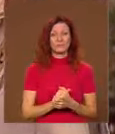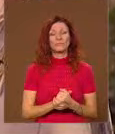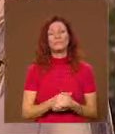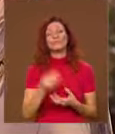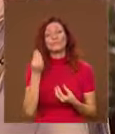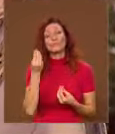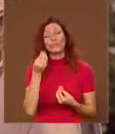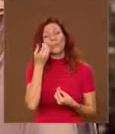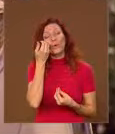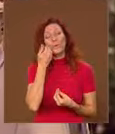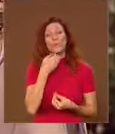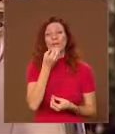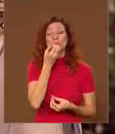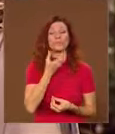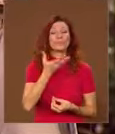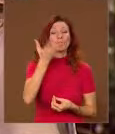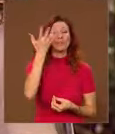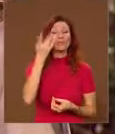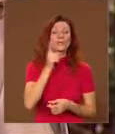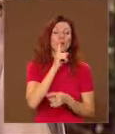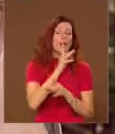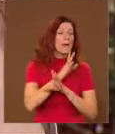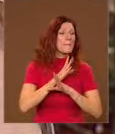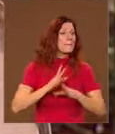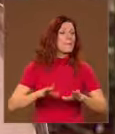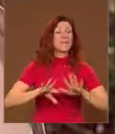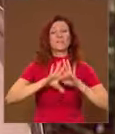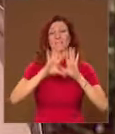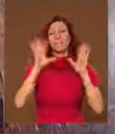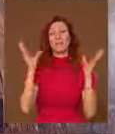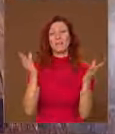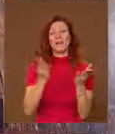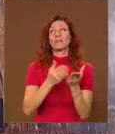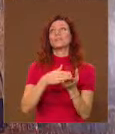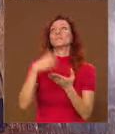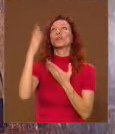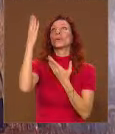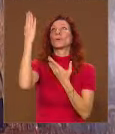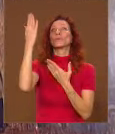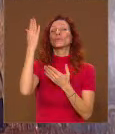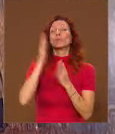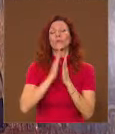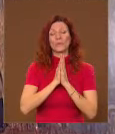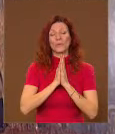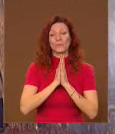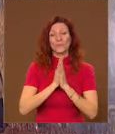Доброто и полезното за душите ни и мир за света от Господа да проси.